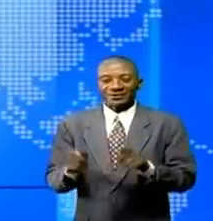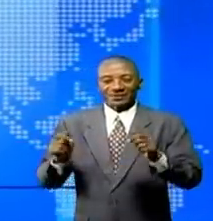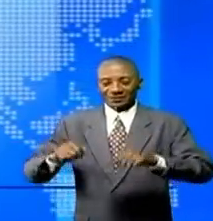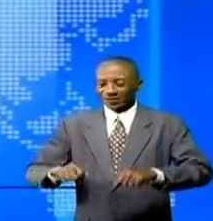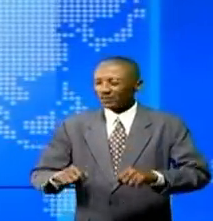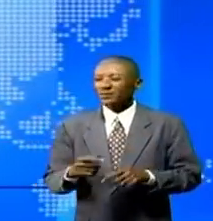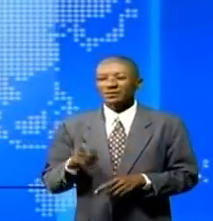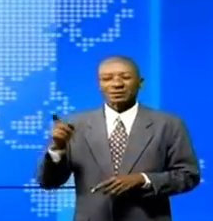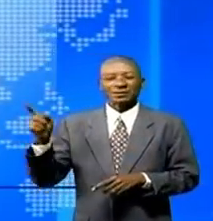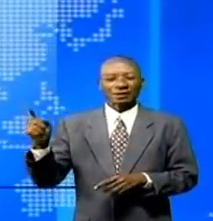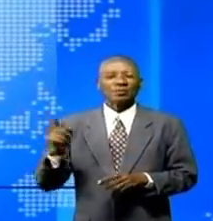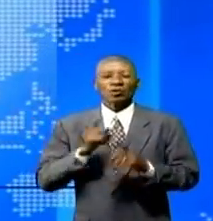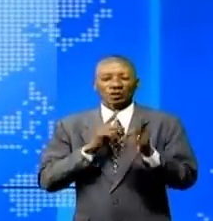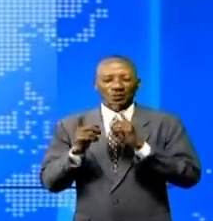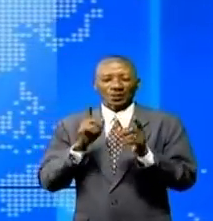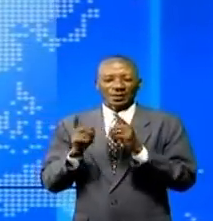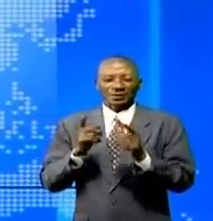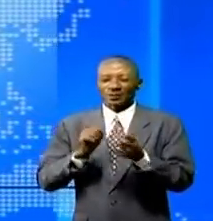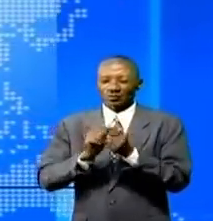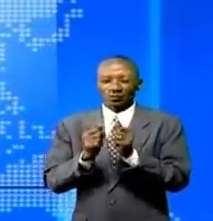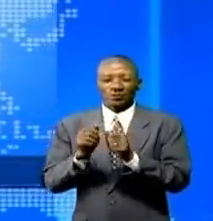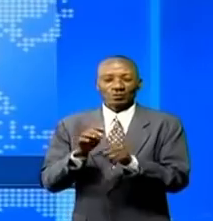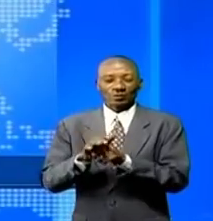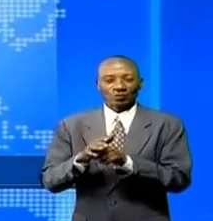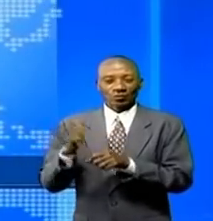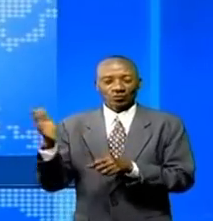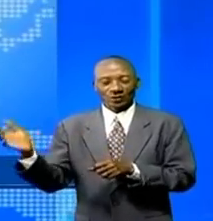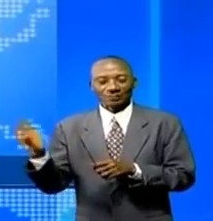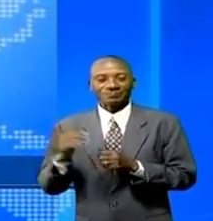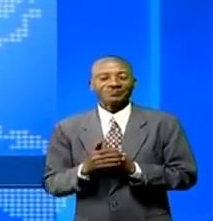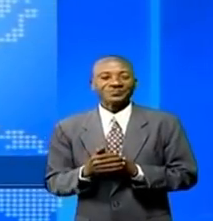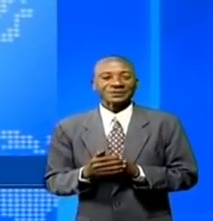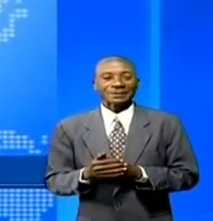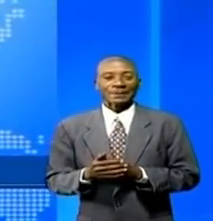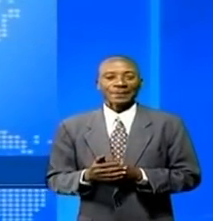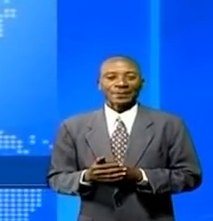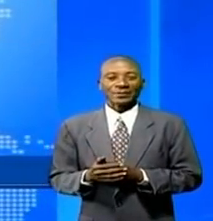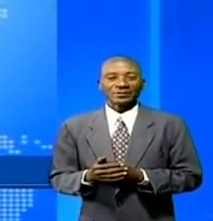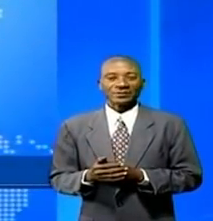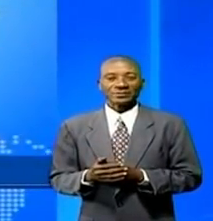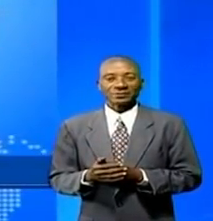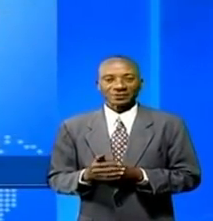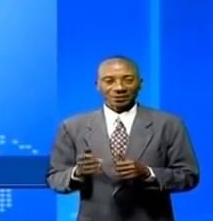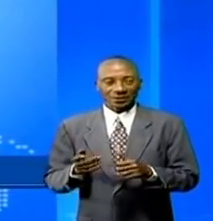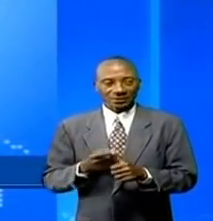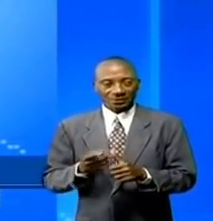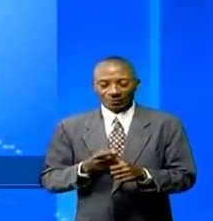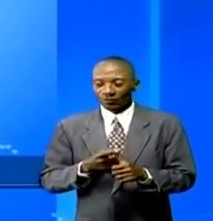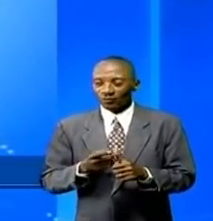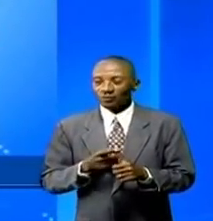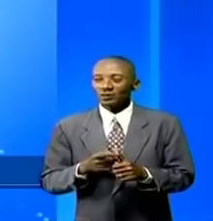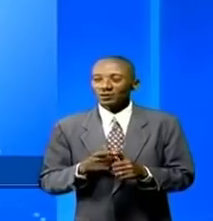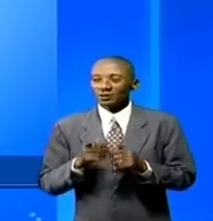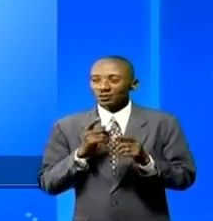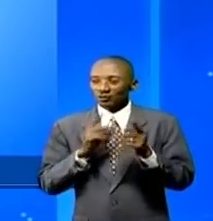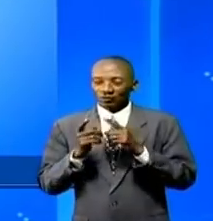dans ce journal. D'abord, de par son origine, la Saint-Valentin est une fête chrétienne célébrée chaque 14 février, une